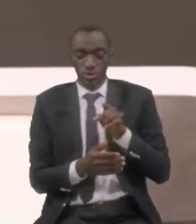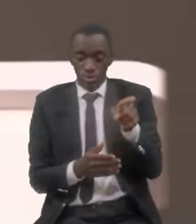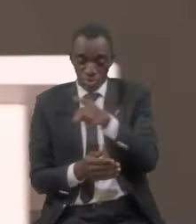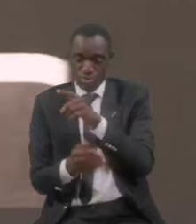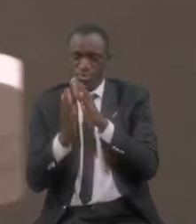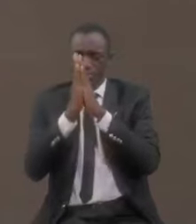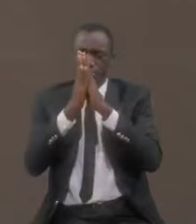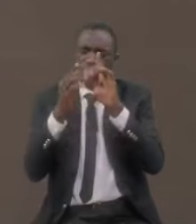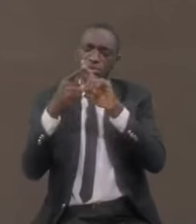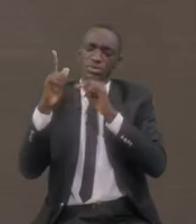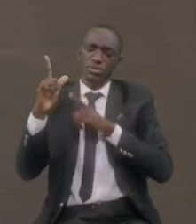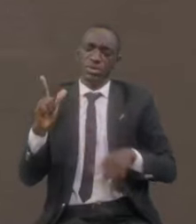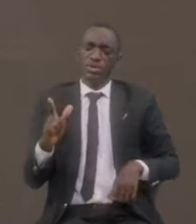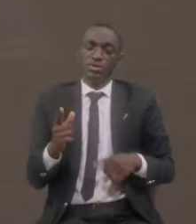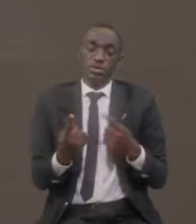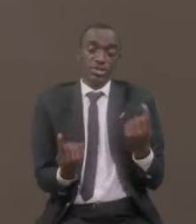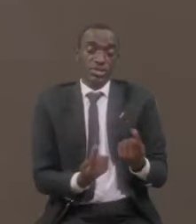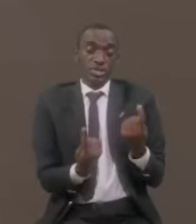La transgression,